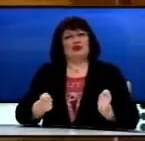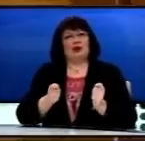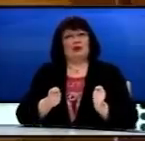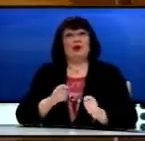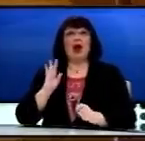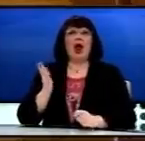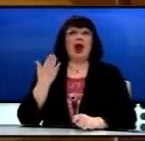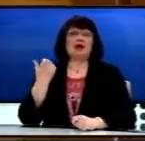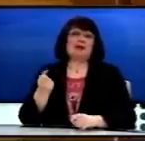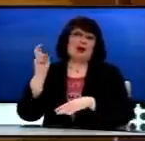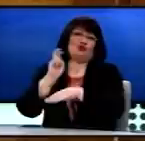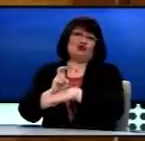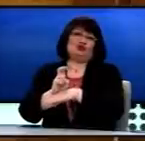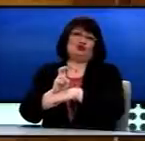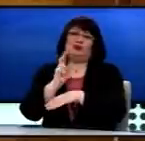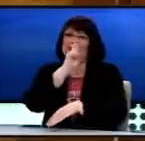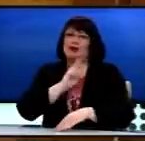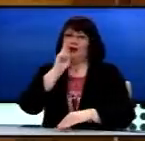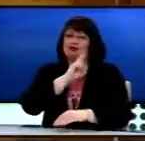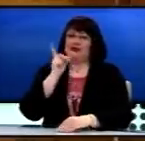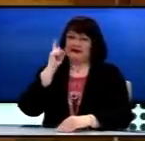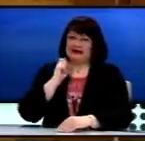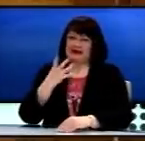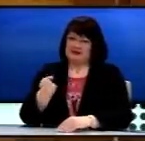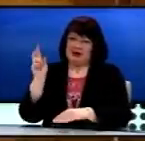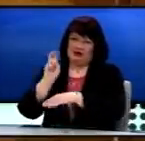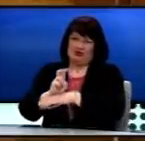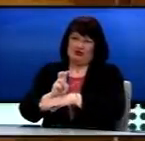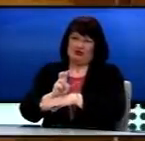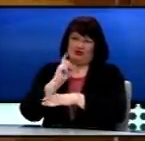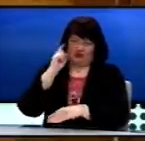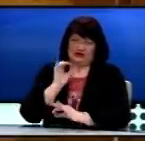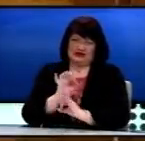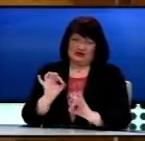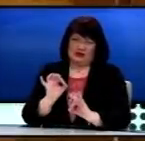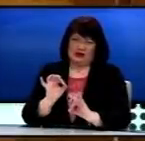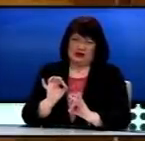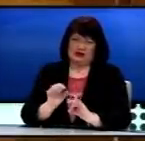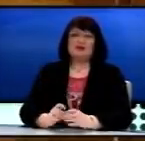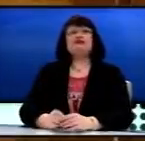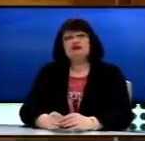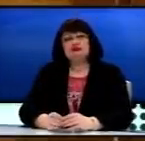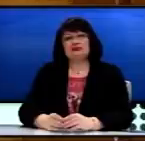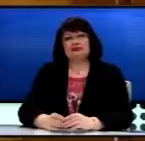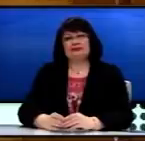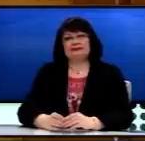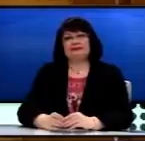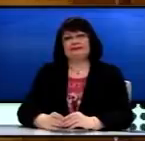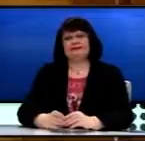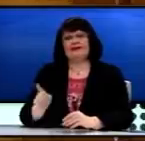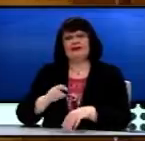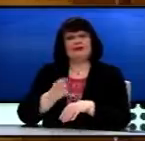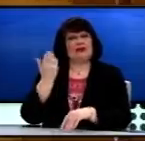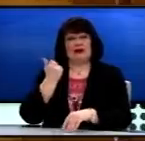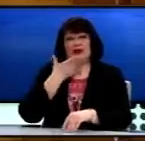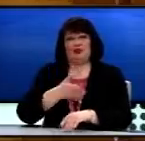εάν υπήρχαν διαθέσιμα εμβόλια από τη Ρωσία. Ξέρετε αν υπάρχουν διαθέσιμα εμβόλια από τη Ρωσία? Το ξέρετε? Λοιπόν, μπορώ να σας πω ότι δεν υπάρχουν αυτή